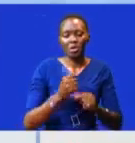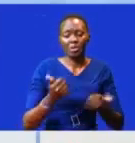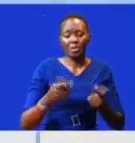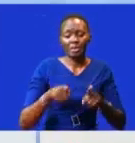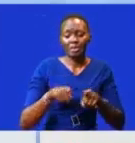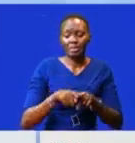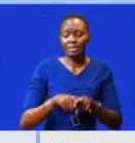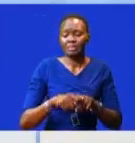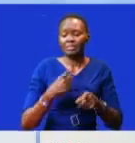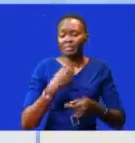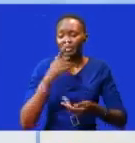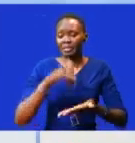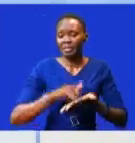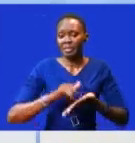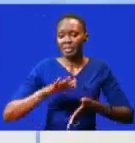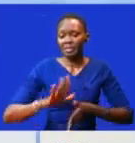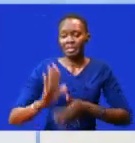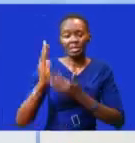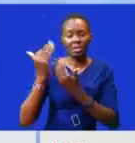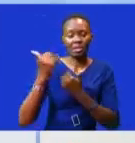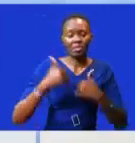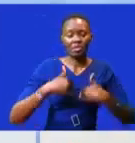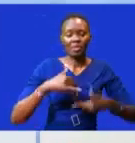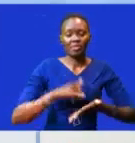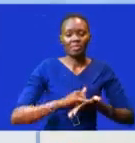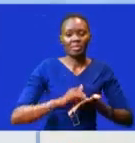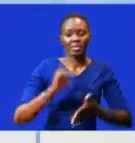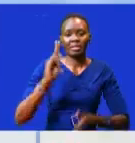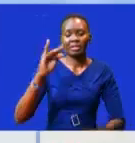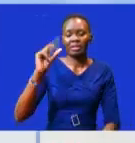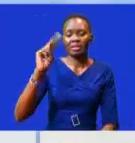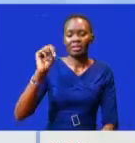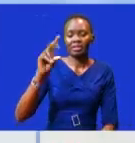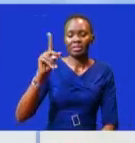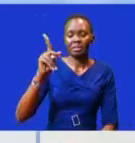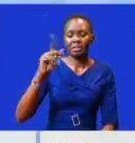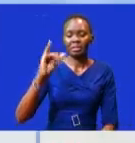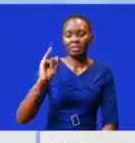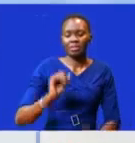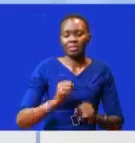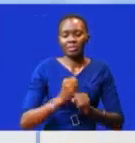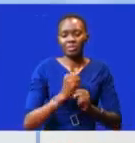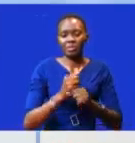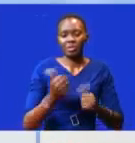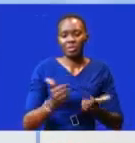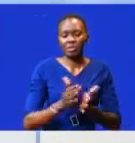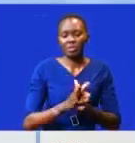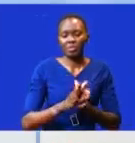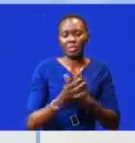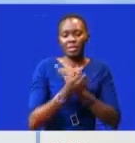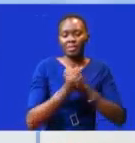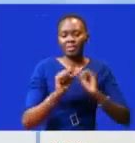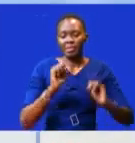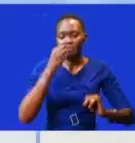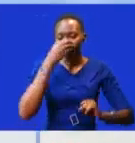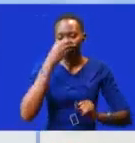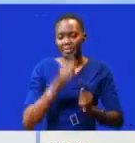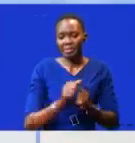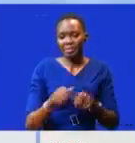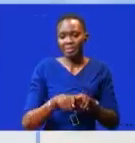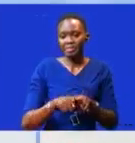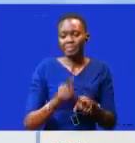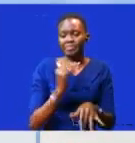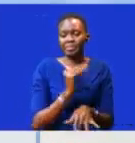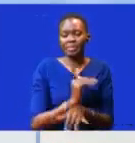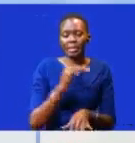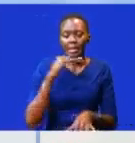bende koro gilero ni gin koda geno ni Kindiki dhi tiyo yor nendo ma owinjore koda jatend piny Kenya moluor William Samoei Ruto ka gikwayo